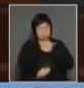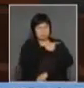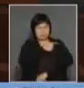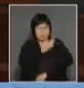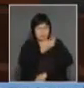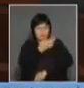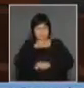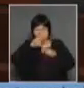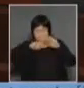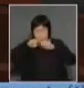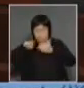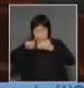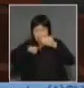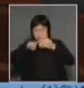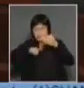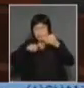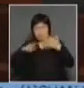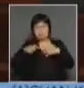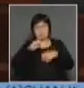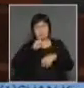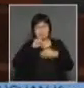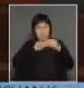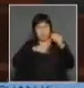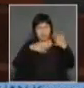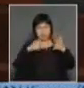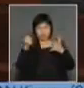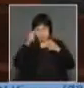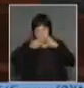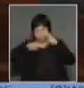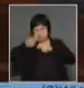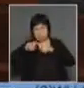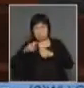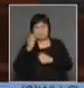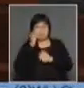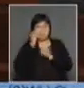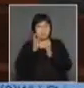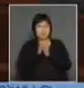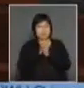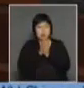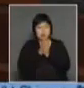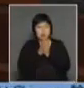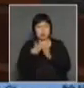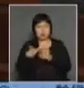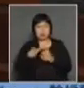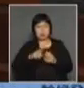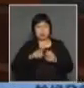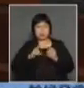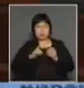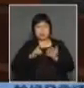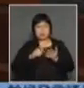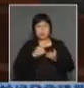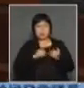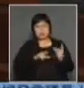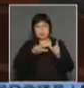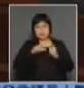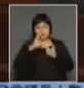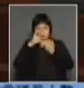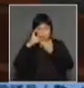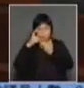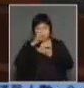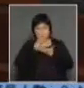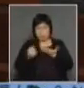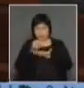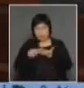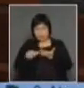名，有姓名後搜索 Facebook 帳戶，將其私生活全數截圖並獲得其電郵個人